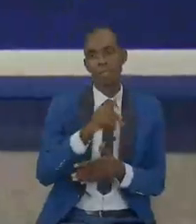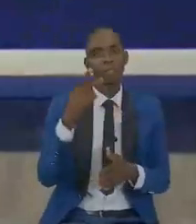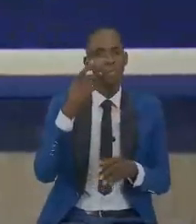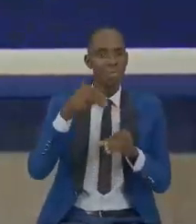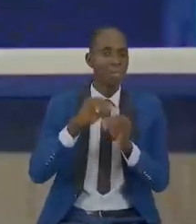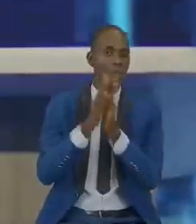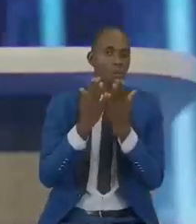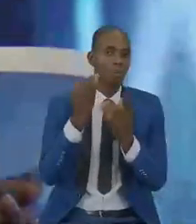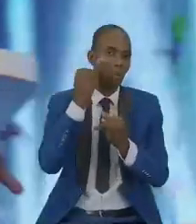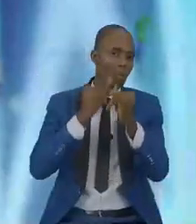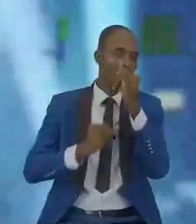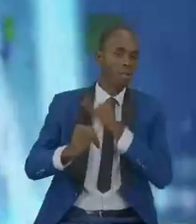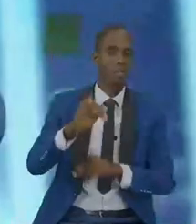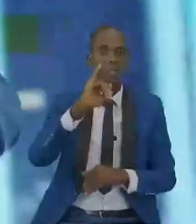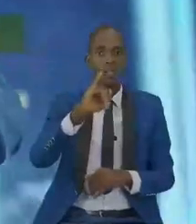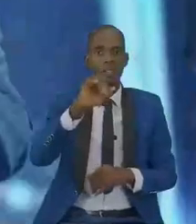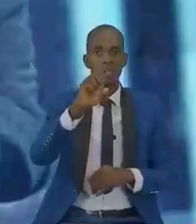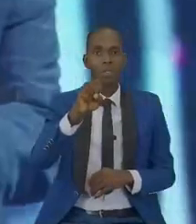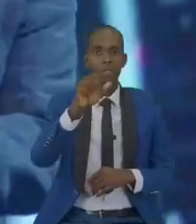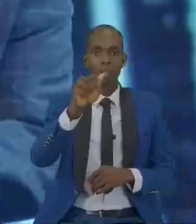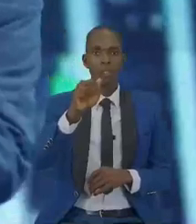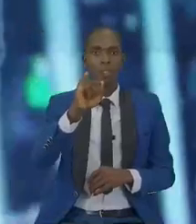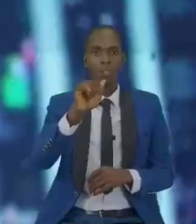va et tu auras miséricorde.